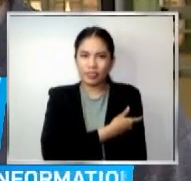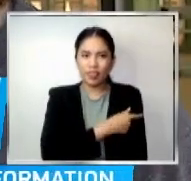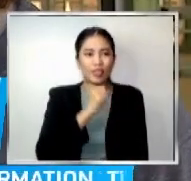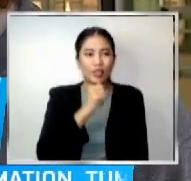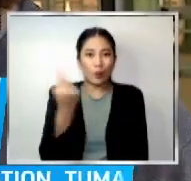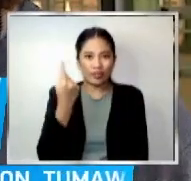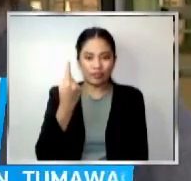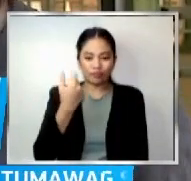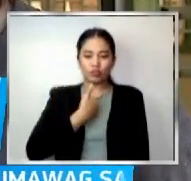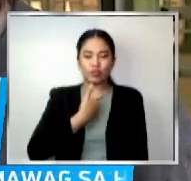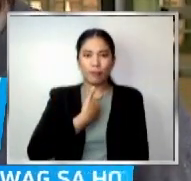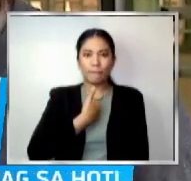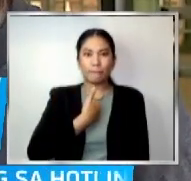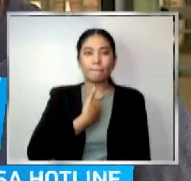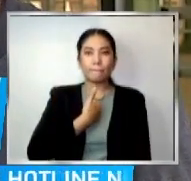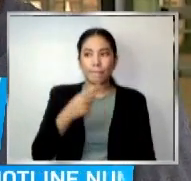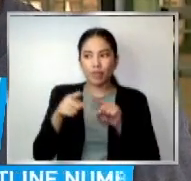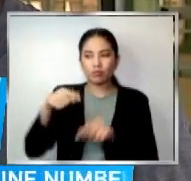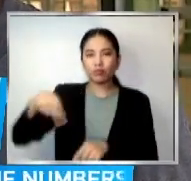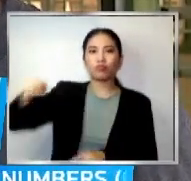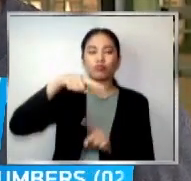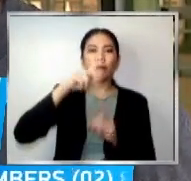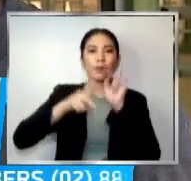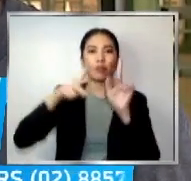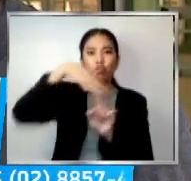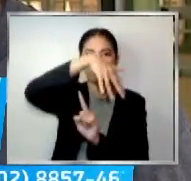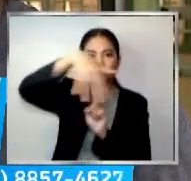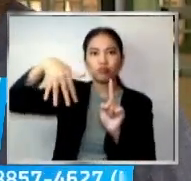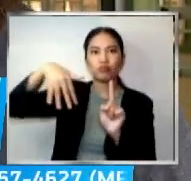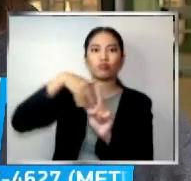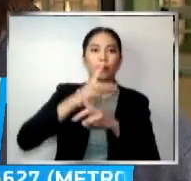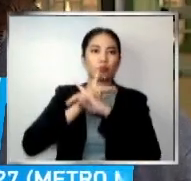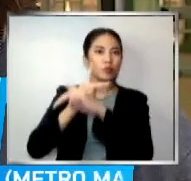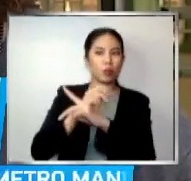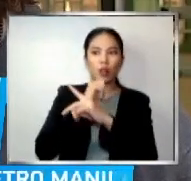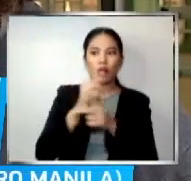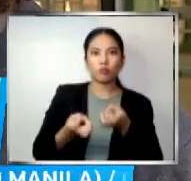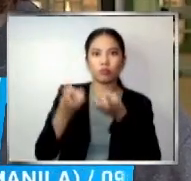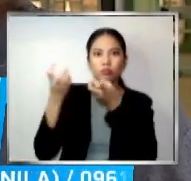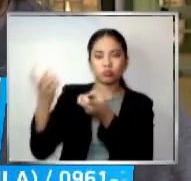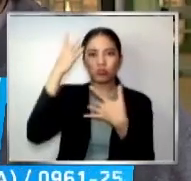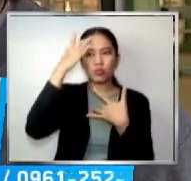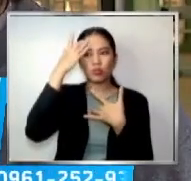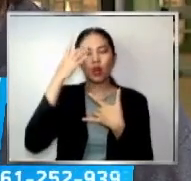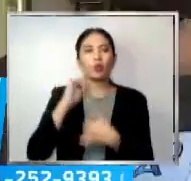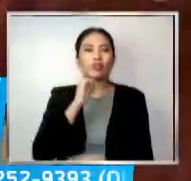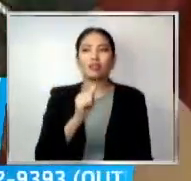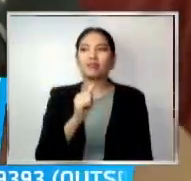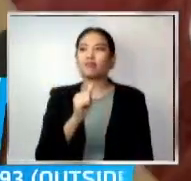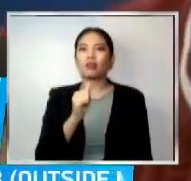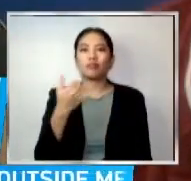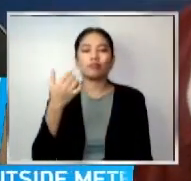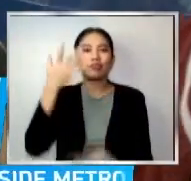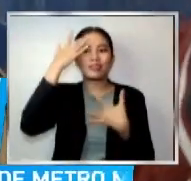especially yung mga loved ones natin. Instead of like getting the COVID na magkakaroon ka ng severe effect, sa'yo mild na lang.